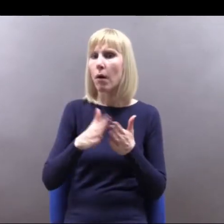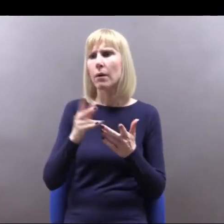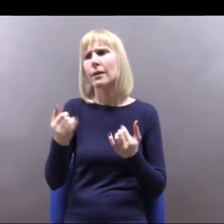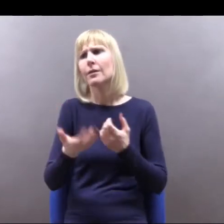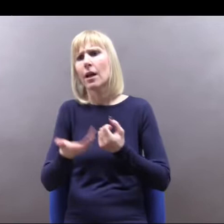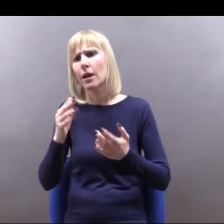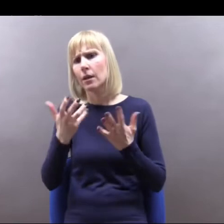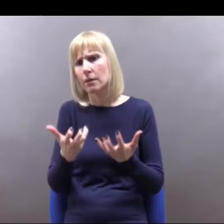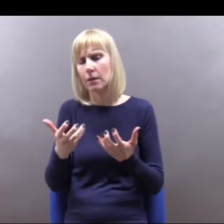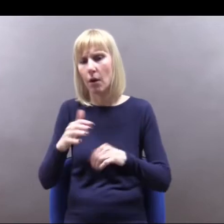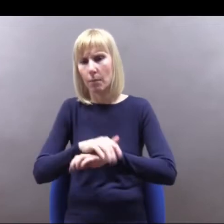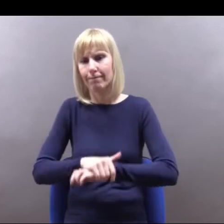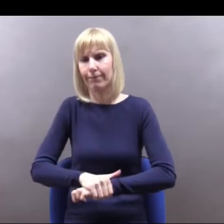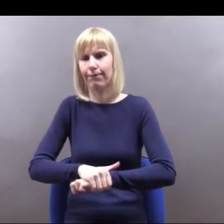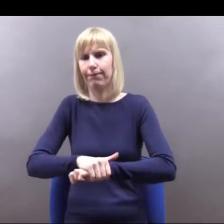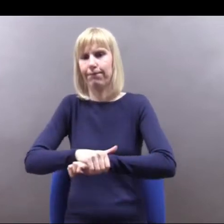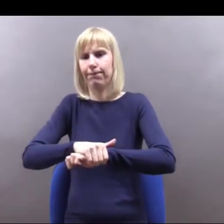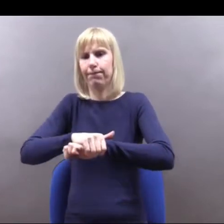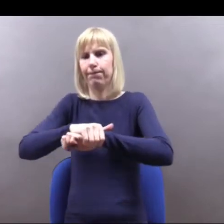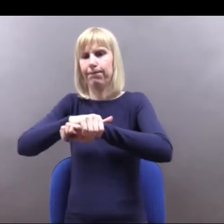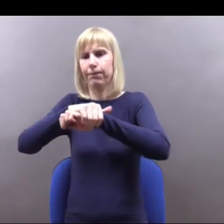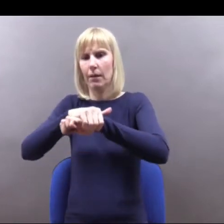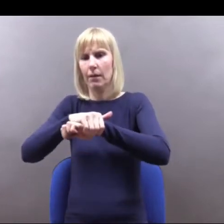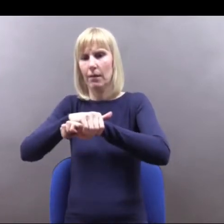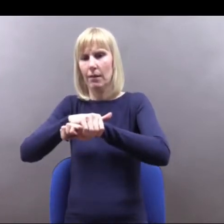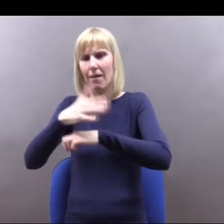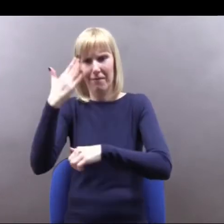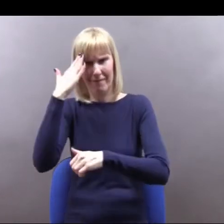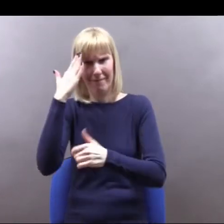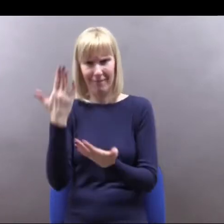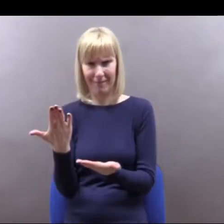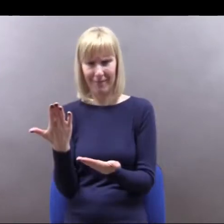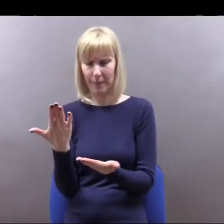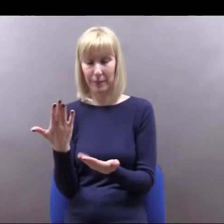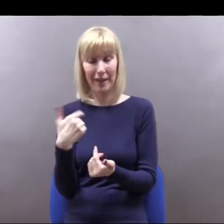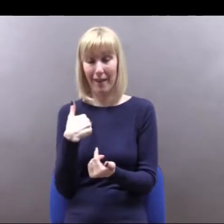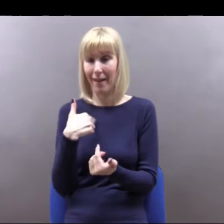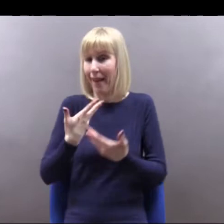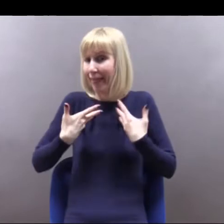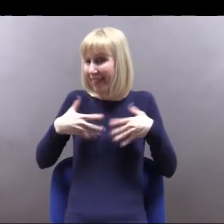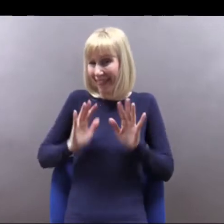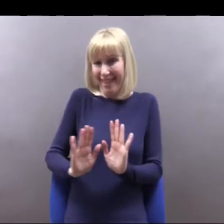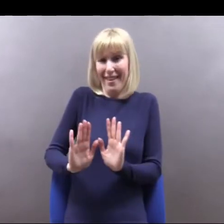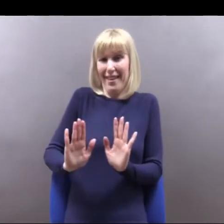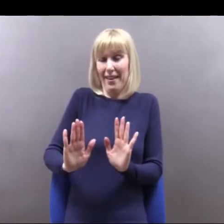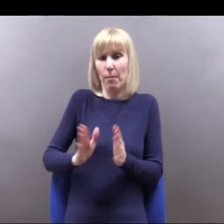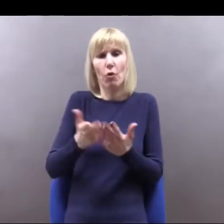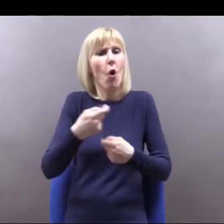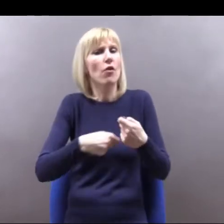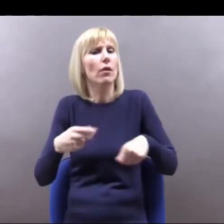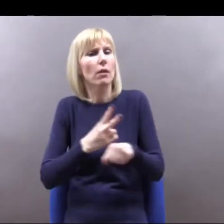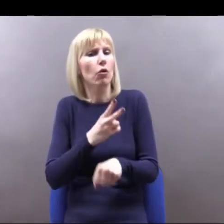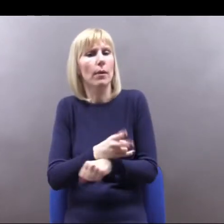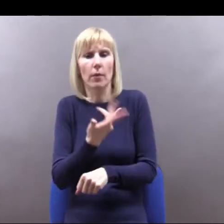dostępnościowym. Proszę też zwrócić uwagę, z naszego punktu widzenia platformy przyschodowe mogą mieć